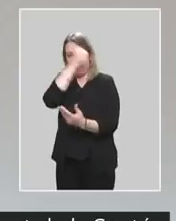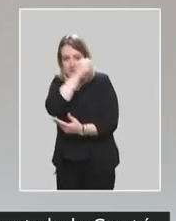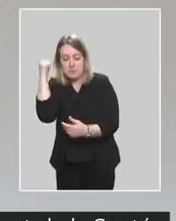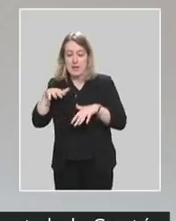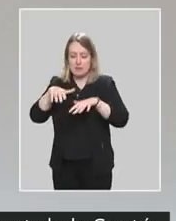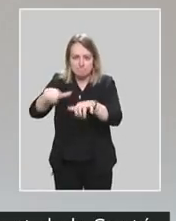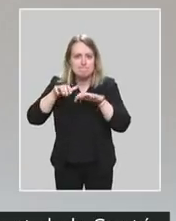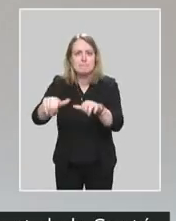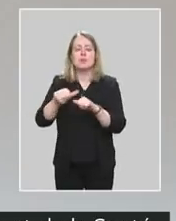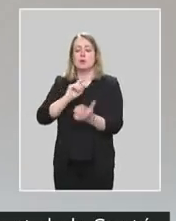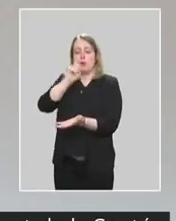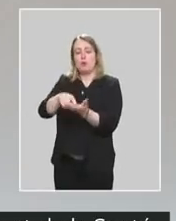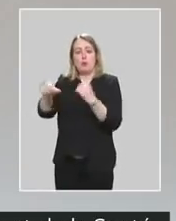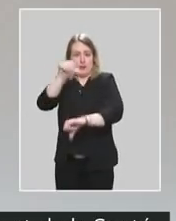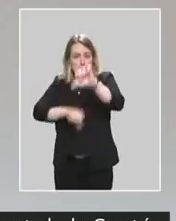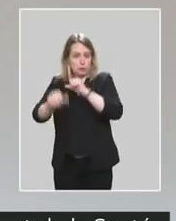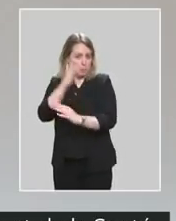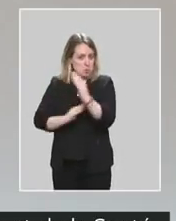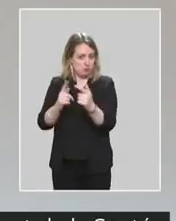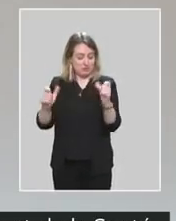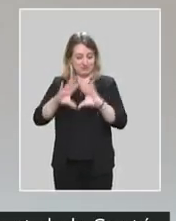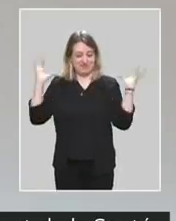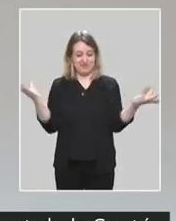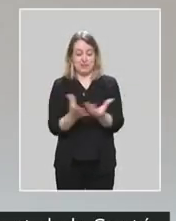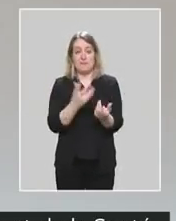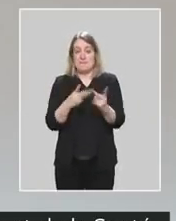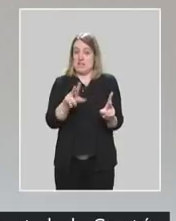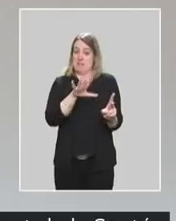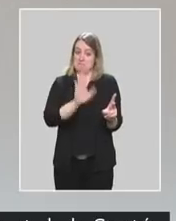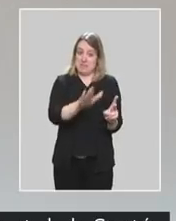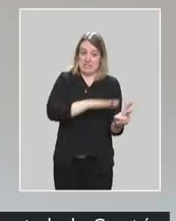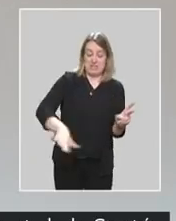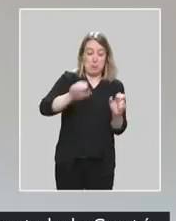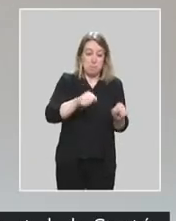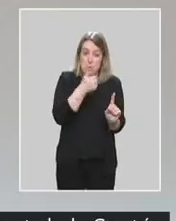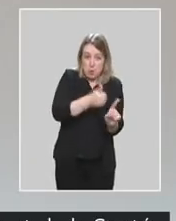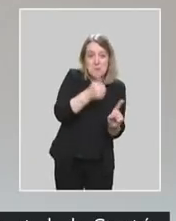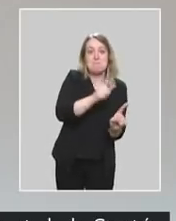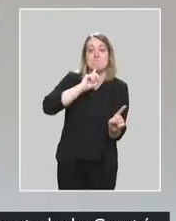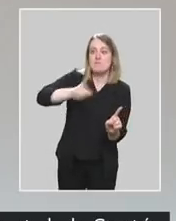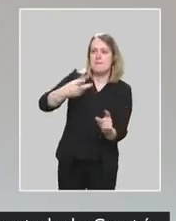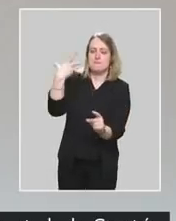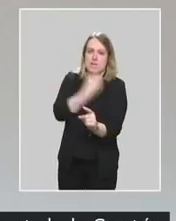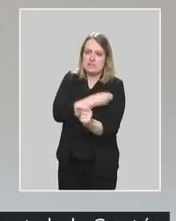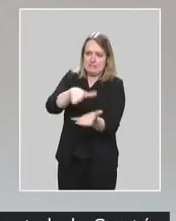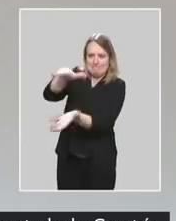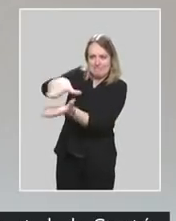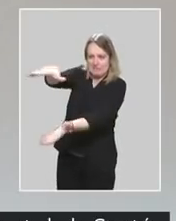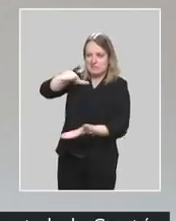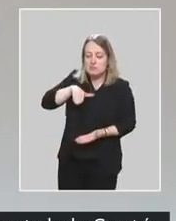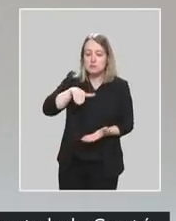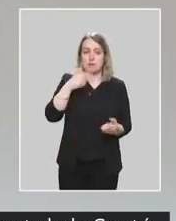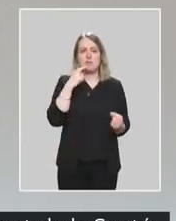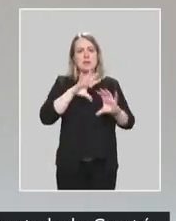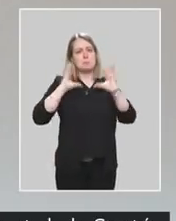les laboratoires de biologie. Ces professionnels de ville, ils peuvent commander désormais autant de vaccins qu'ils le souhaitent, et ce depuis plusieurs semaines. Et on estime qu'il y a